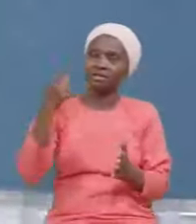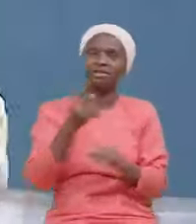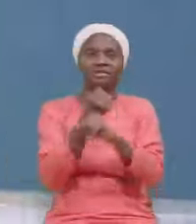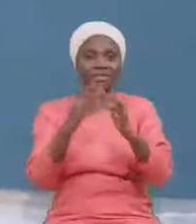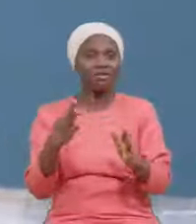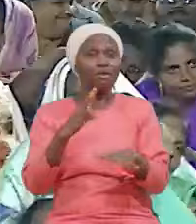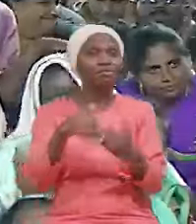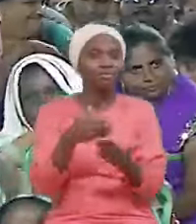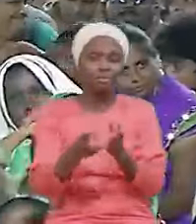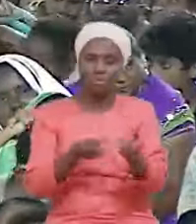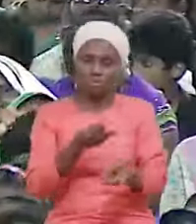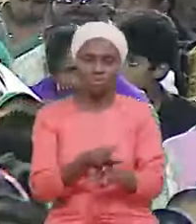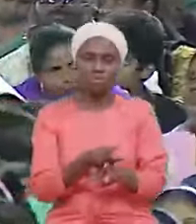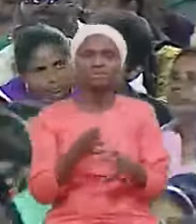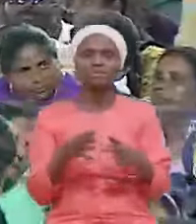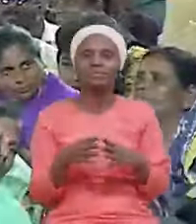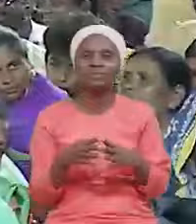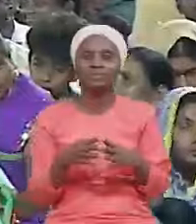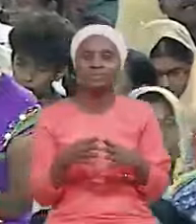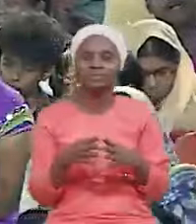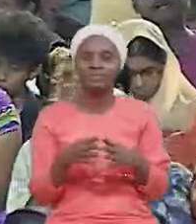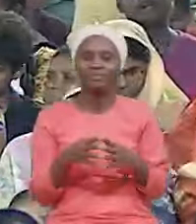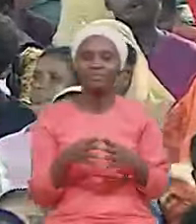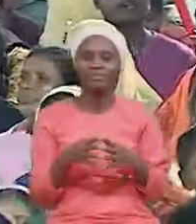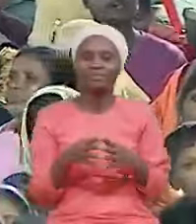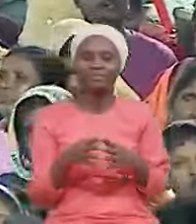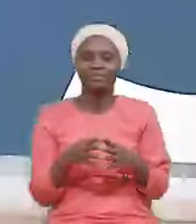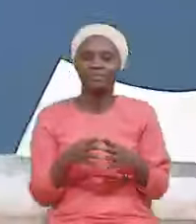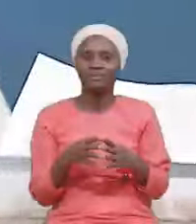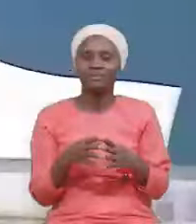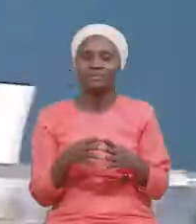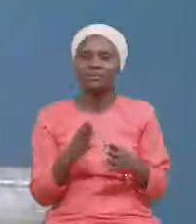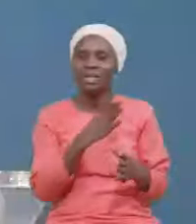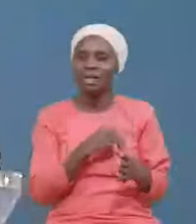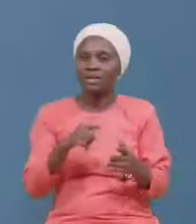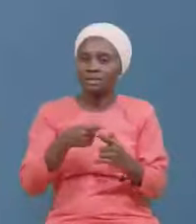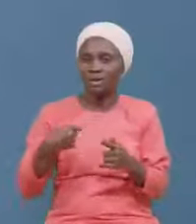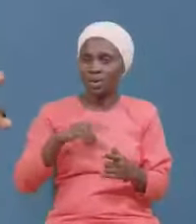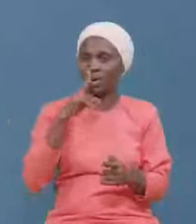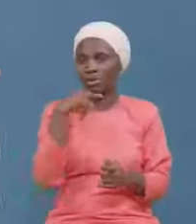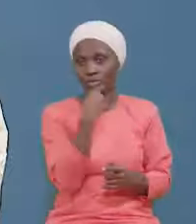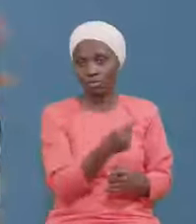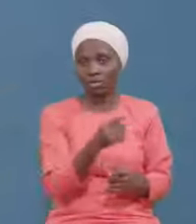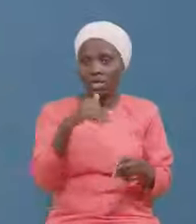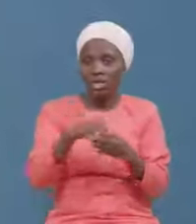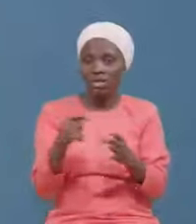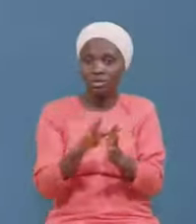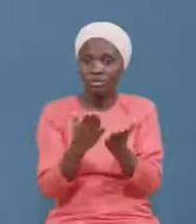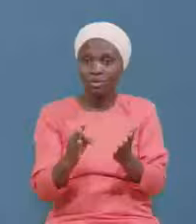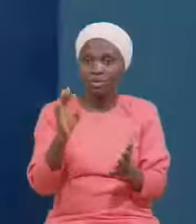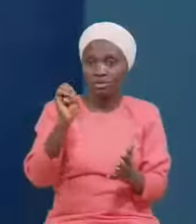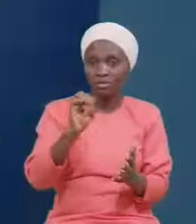the world, వారంటున్నారు, ఇదిగో ఈయనే లోక రక్షకుడు అని. And then we are told in Ecclesiastes